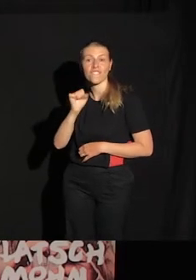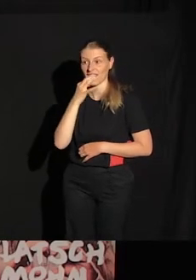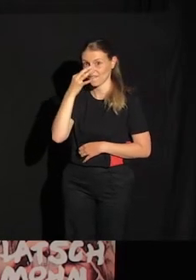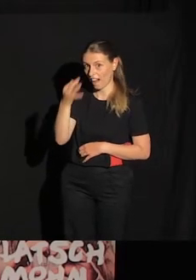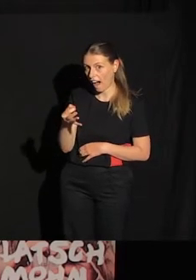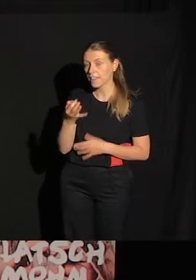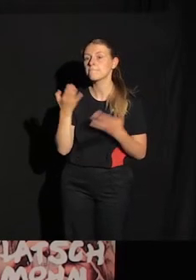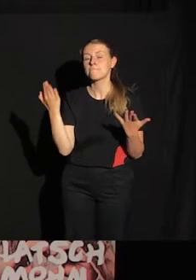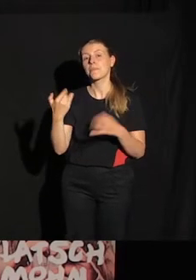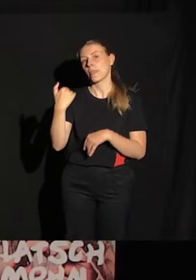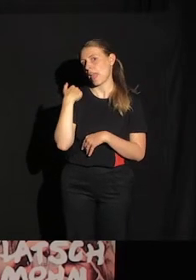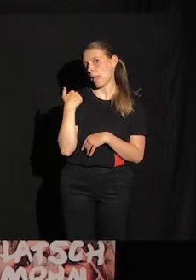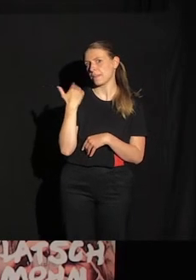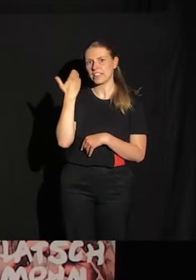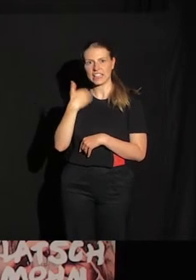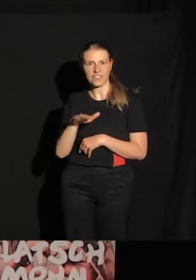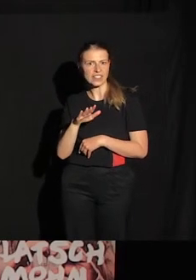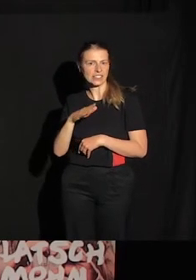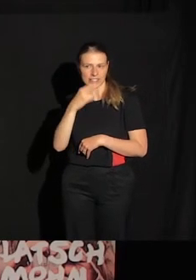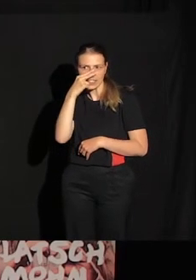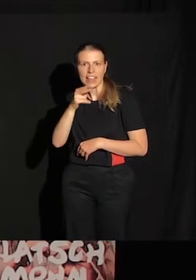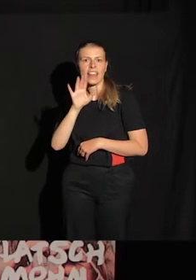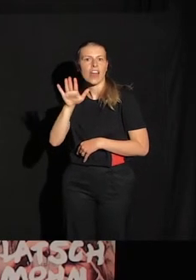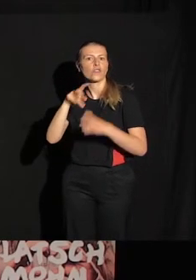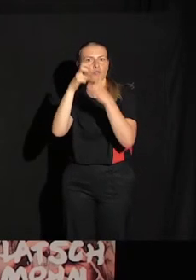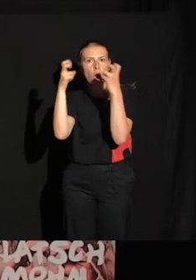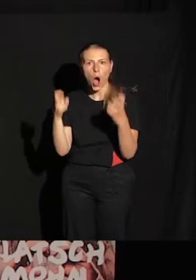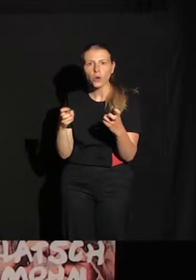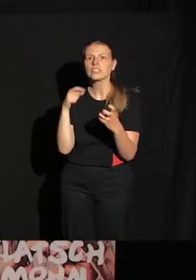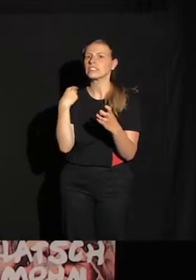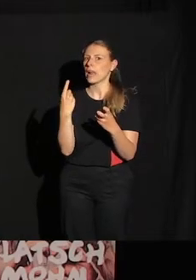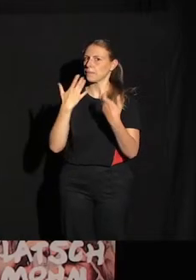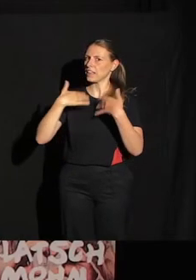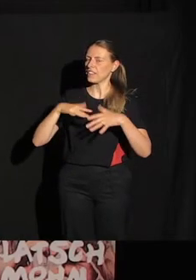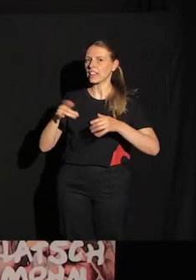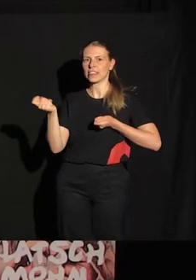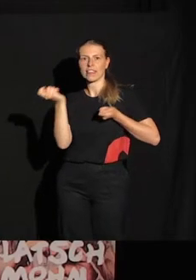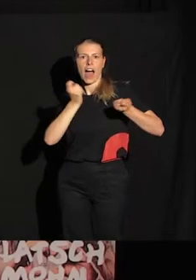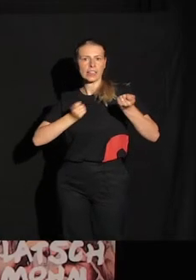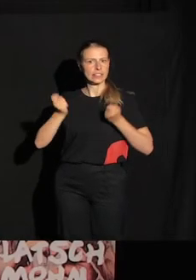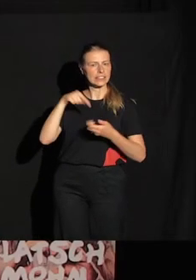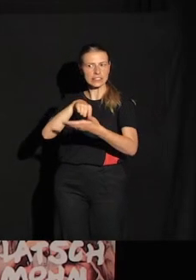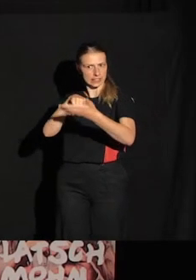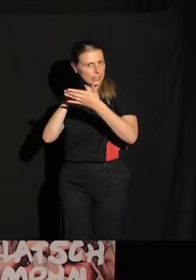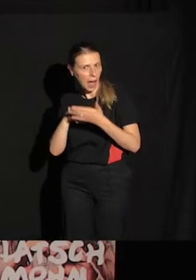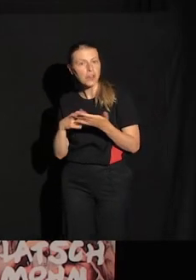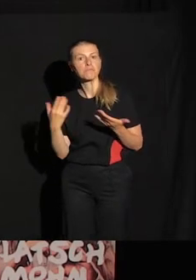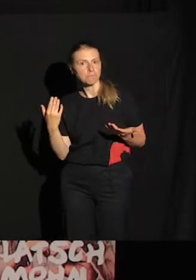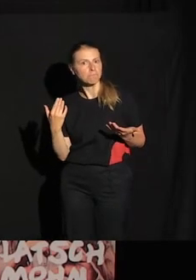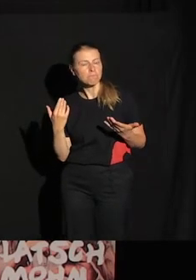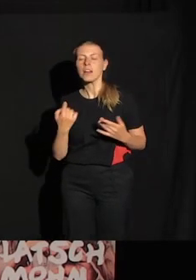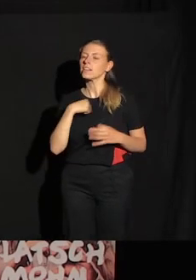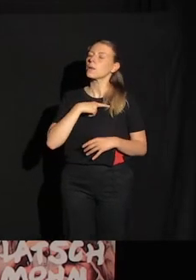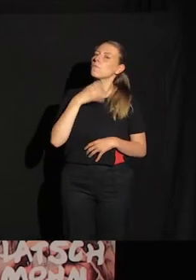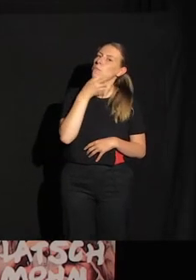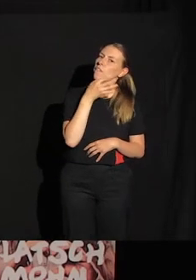gerade gesehen, auch dich zu Hause, wie du getanzt hast. Und ich wollte mal fragen, wie war das denn für dich so